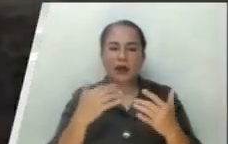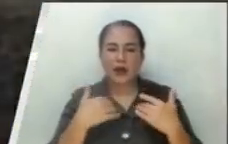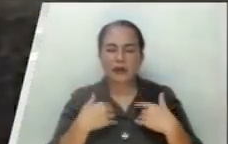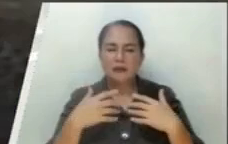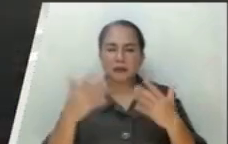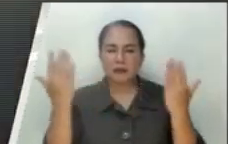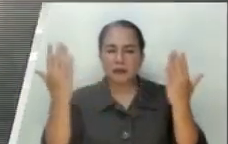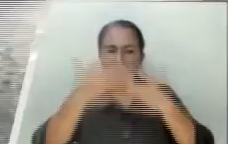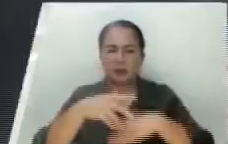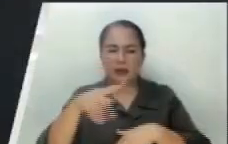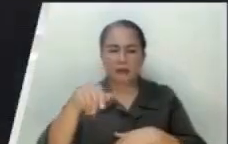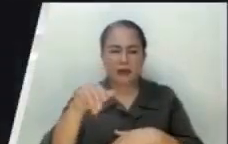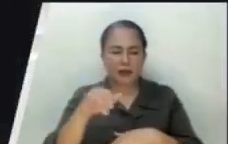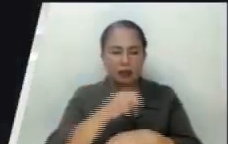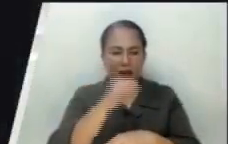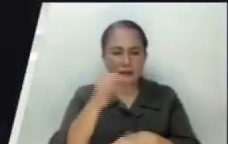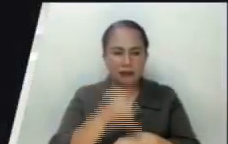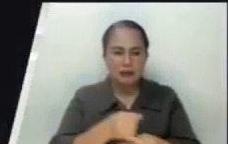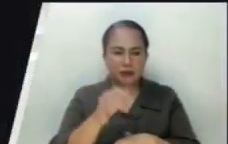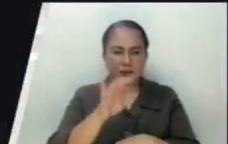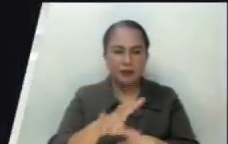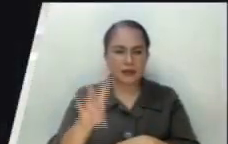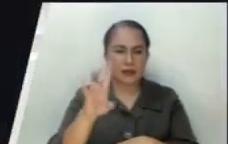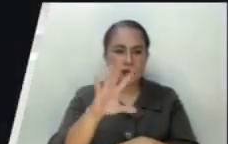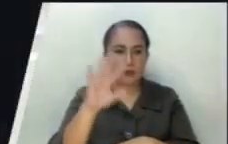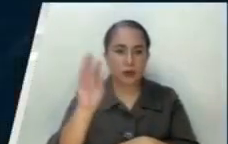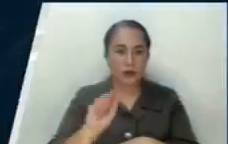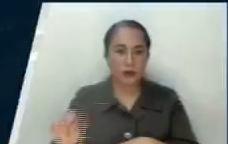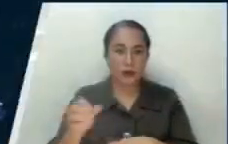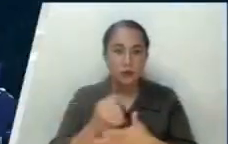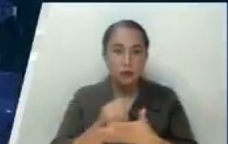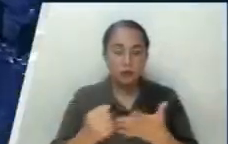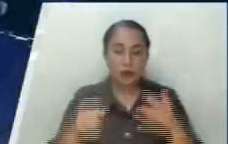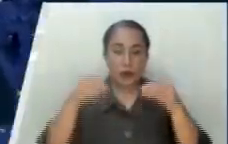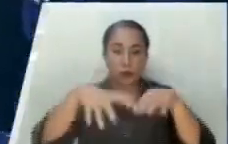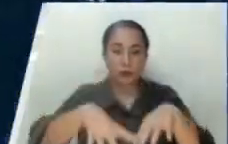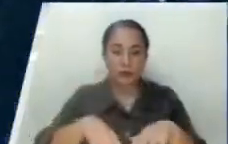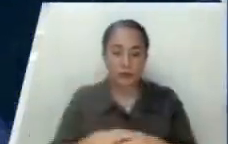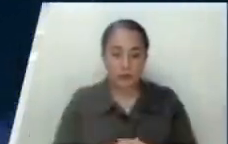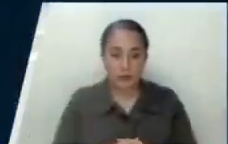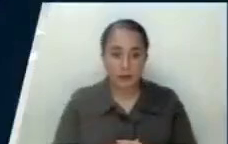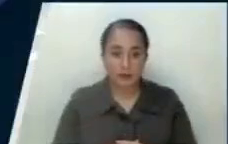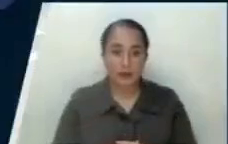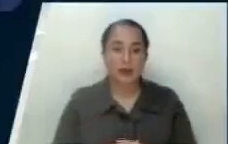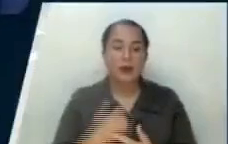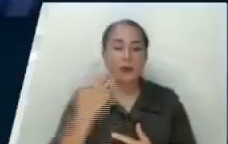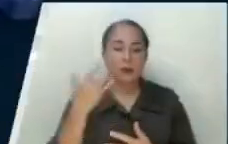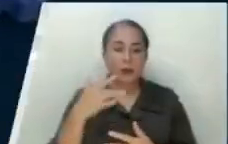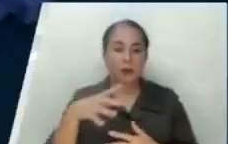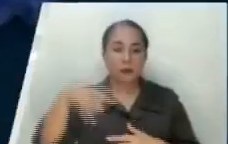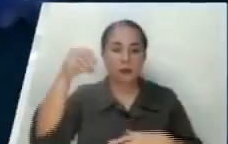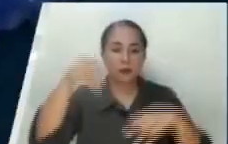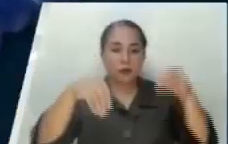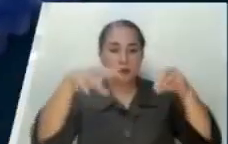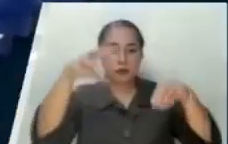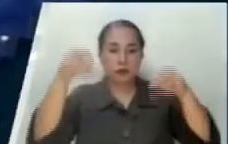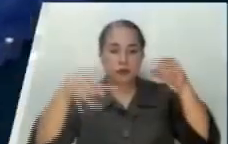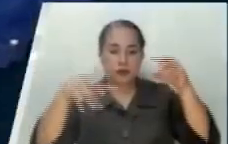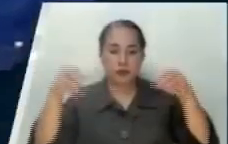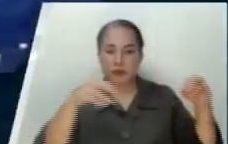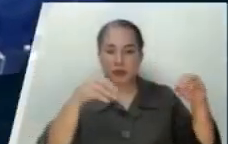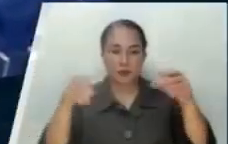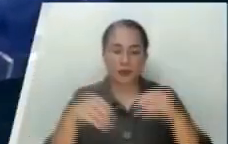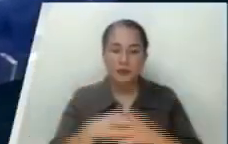Island ngang mahigit 75% ng supply ang nawala isa-isa kasing pumalya ang mga planta na pinagkukunan nito ng